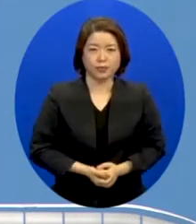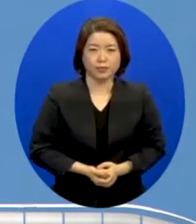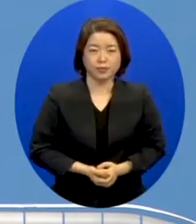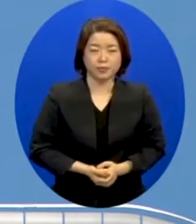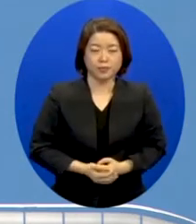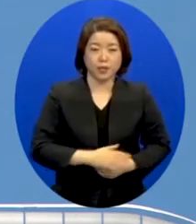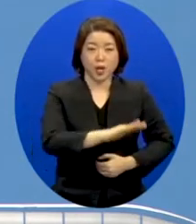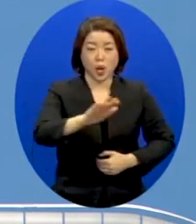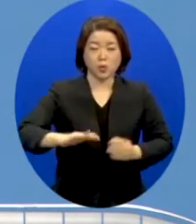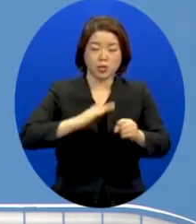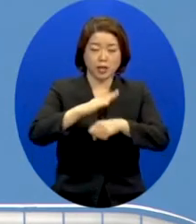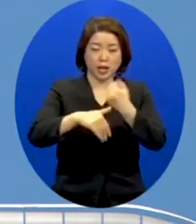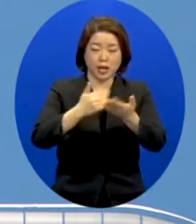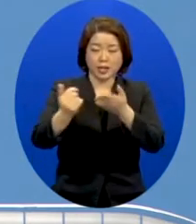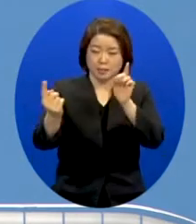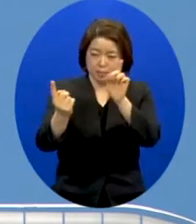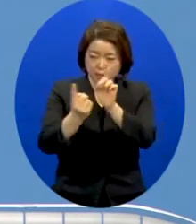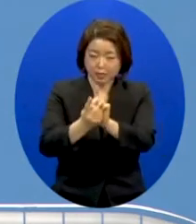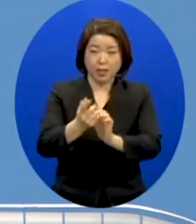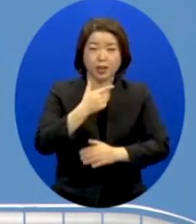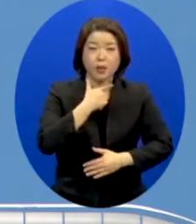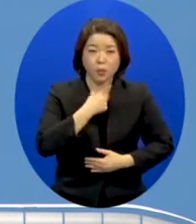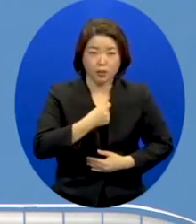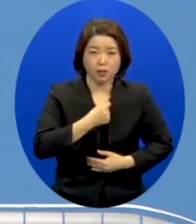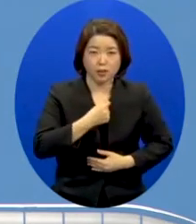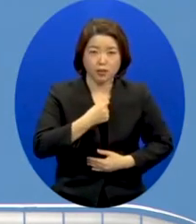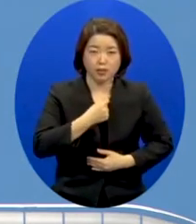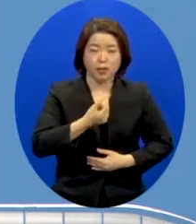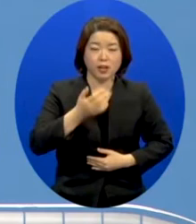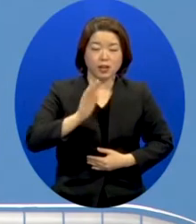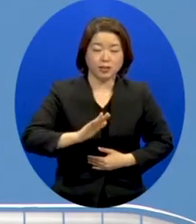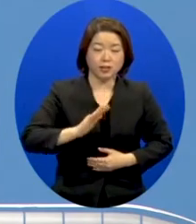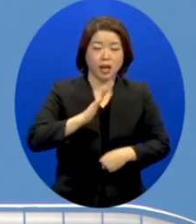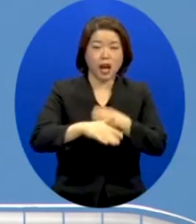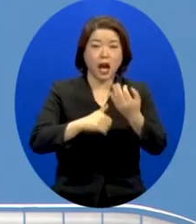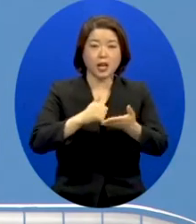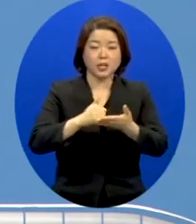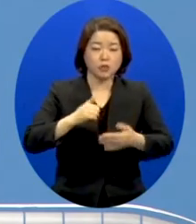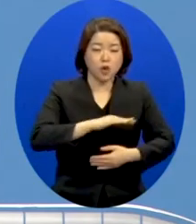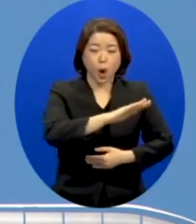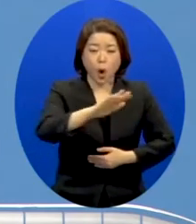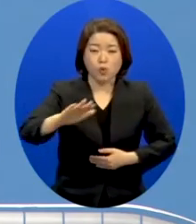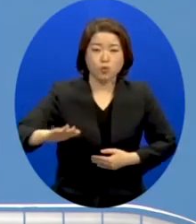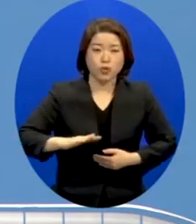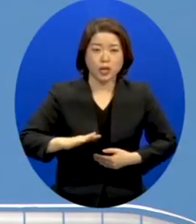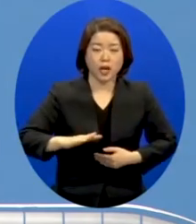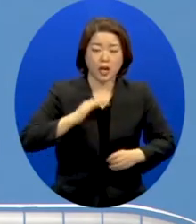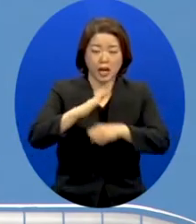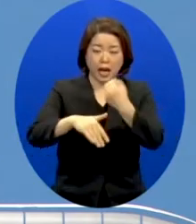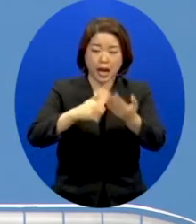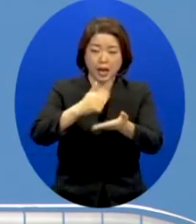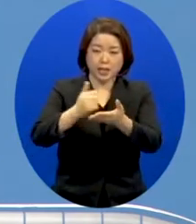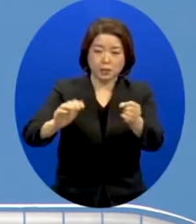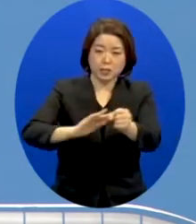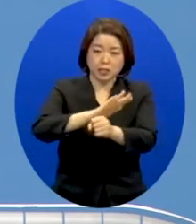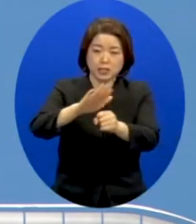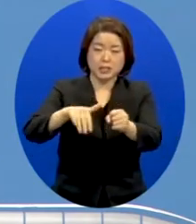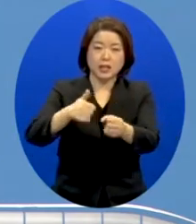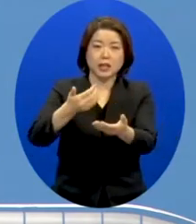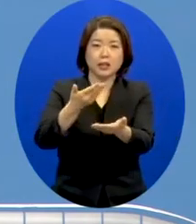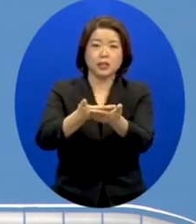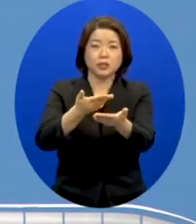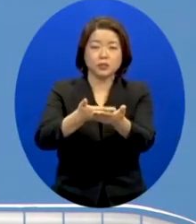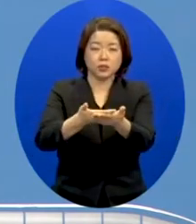우리는 하나님을 만나기를 원하는 데 하나님은 우리가 하나님을 사랑하기를 원하십니다